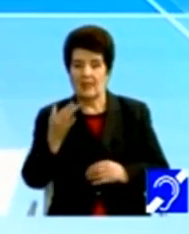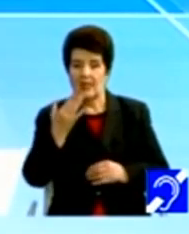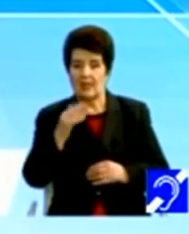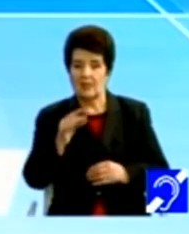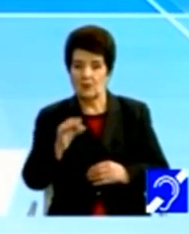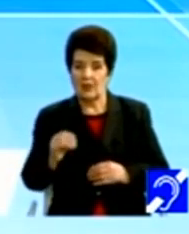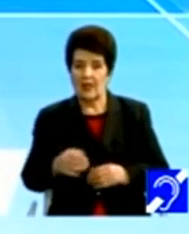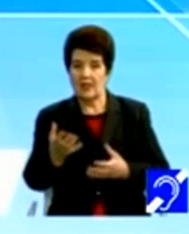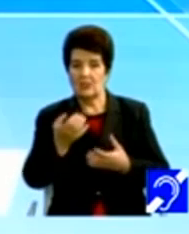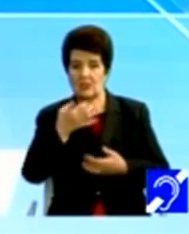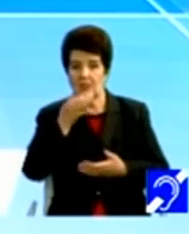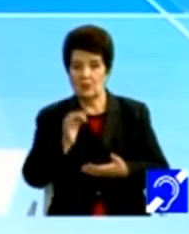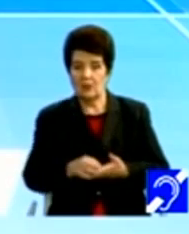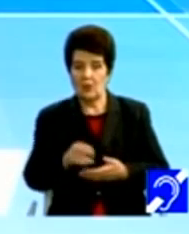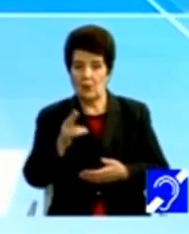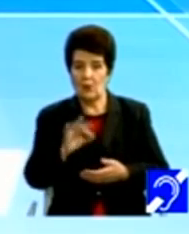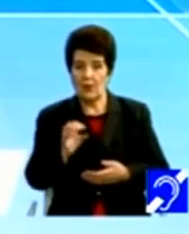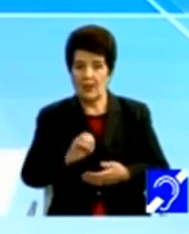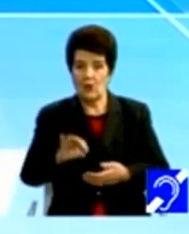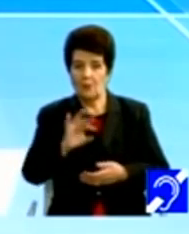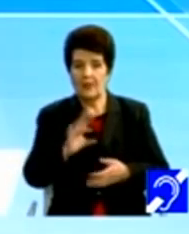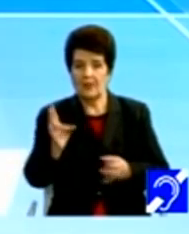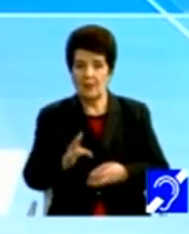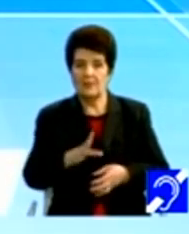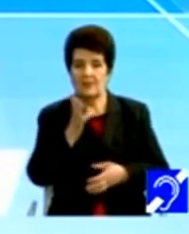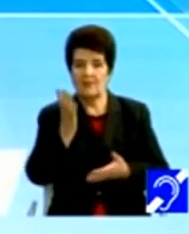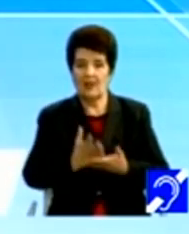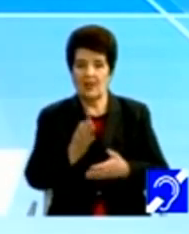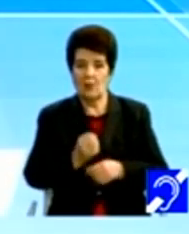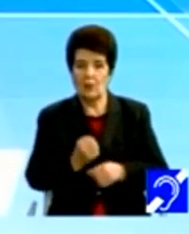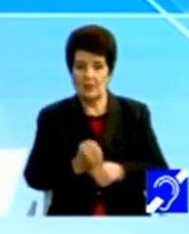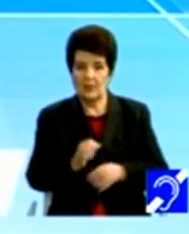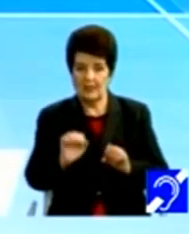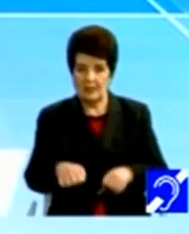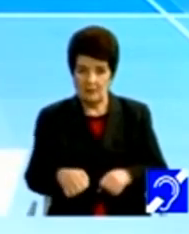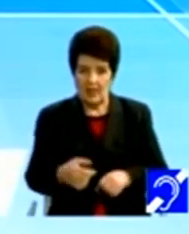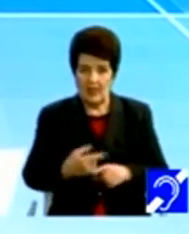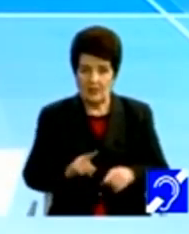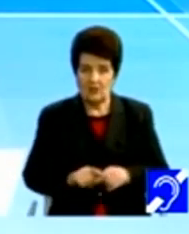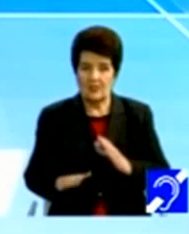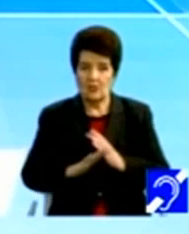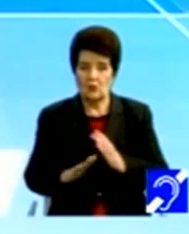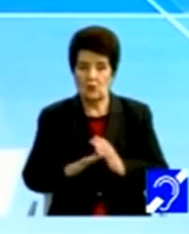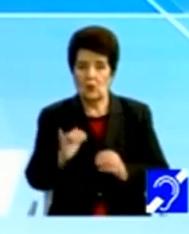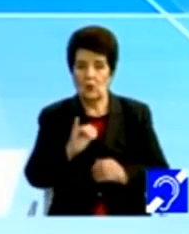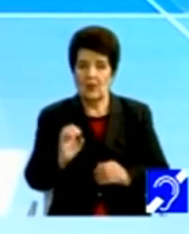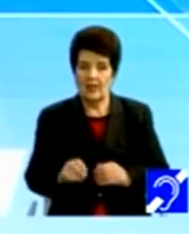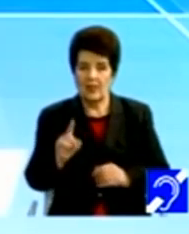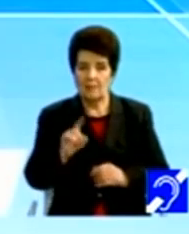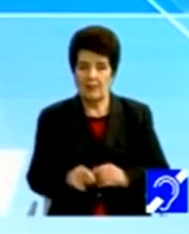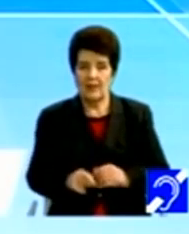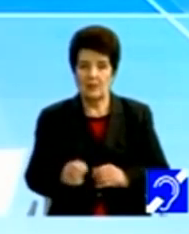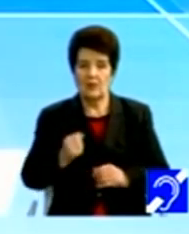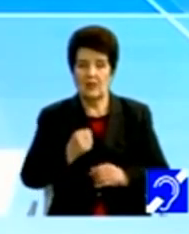internațională prin asumarea unei guvernări pro-europene trebuie să facă posibil această ajutor al Uniunii Europene pentru